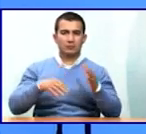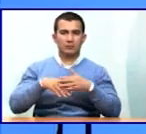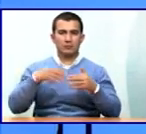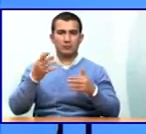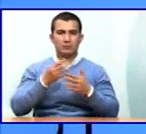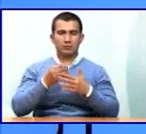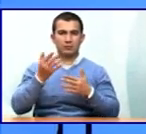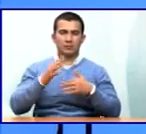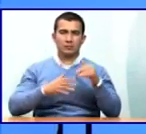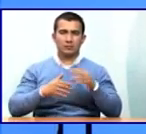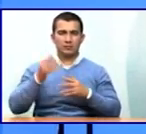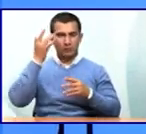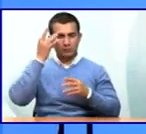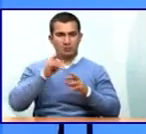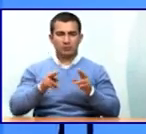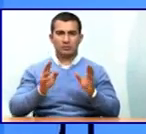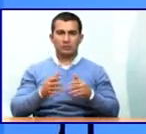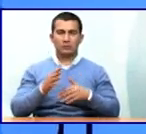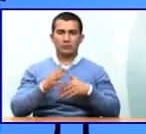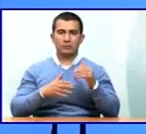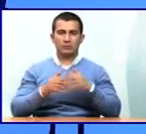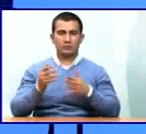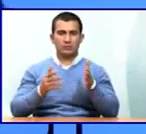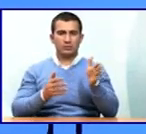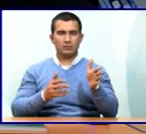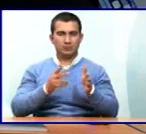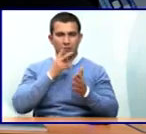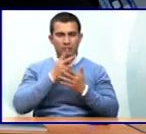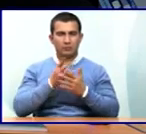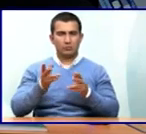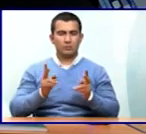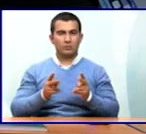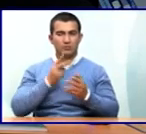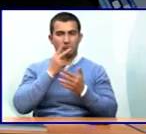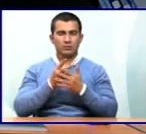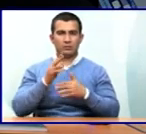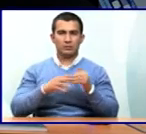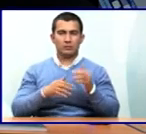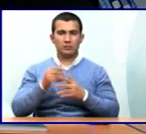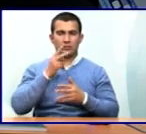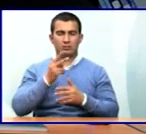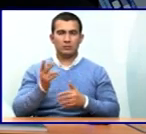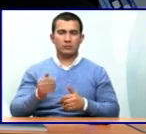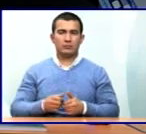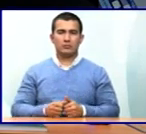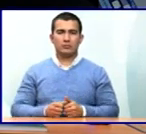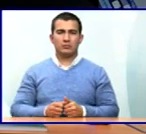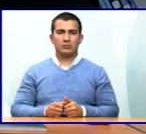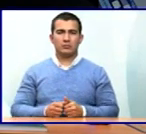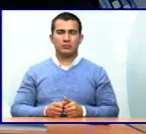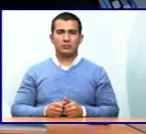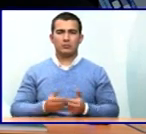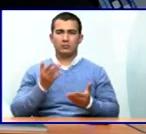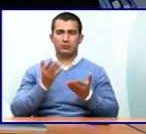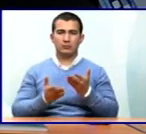orqali belgilanadi. Chap qo'l kaftimizni, mana chap qo'limiz, chap qo'l kaftimizni